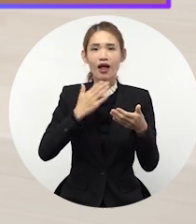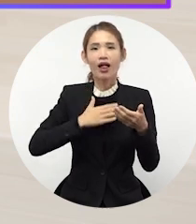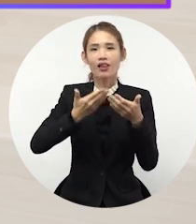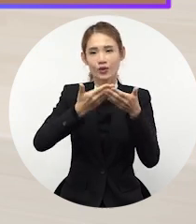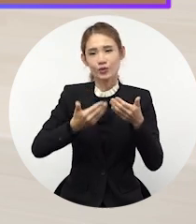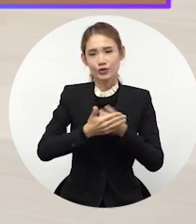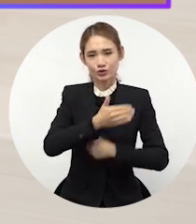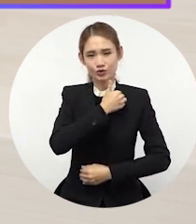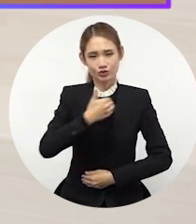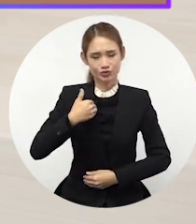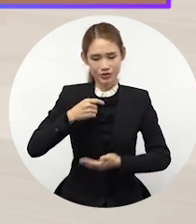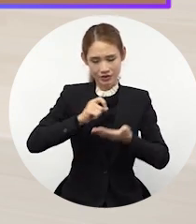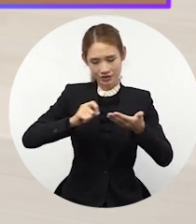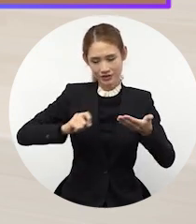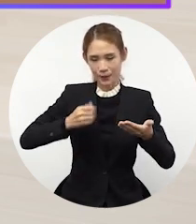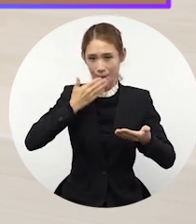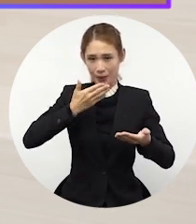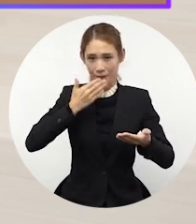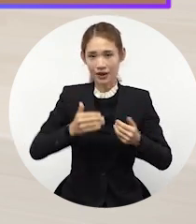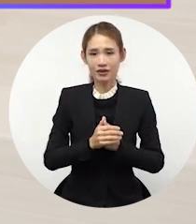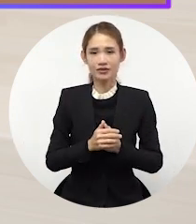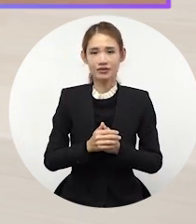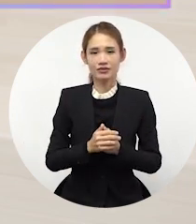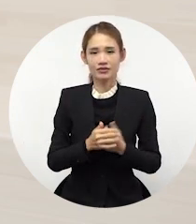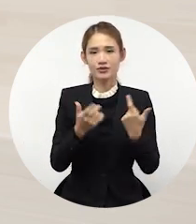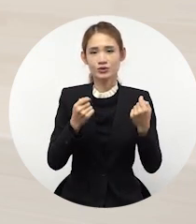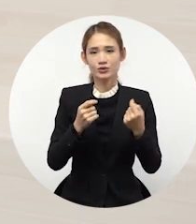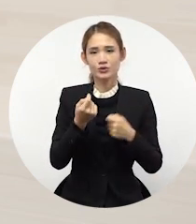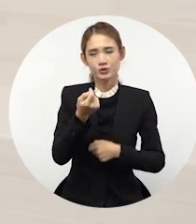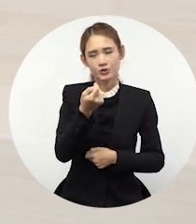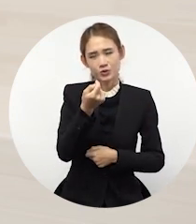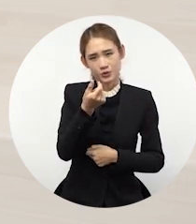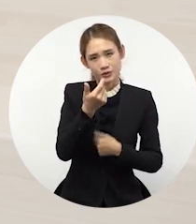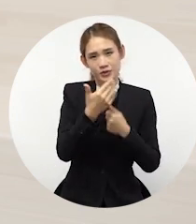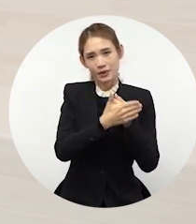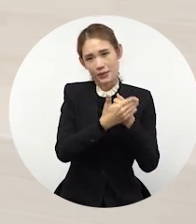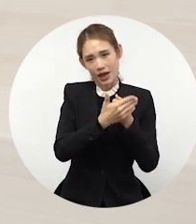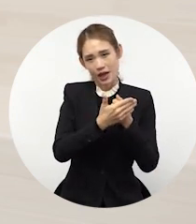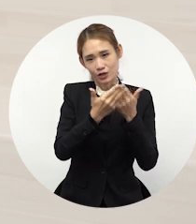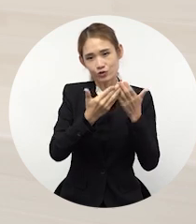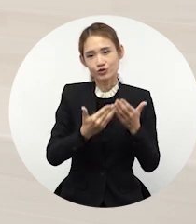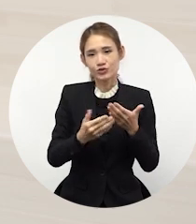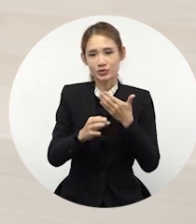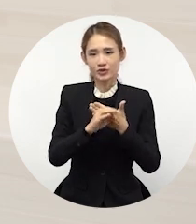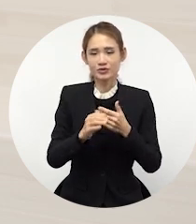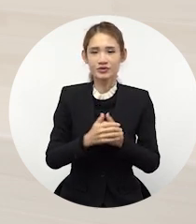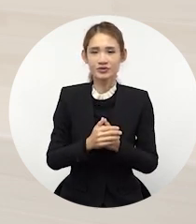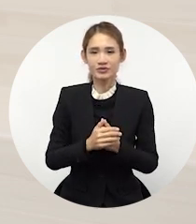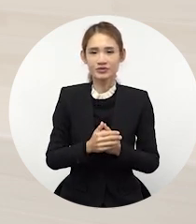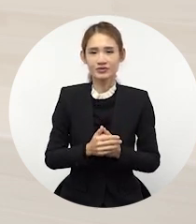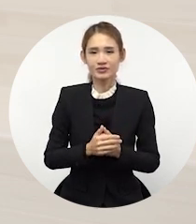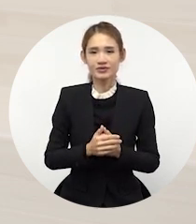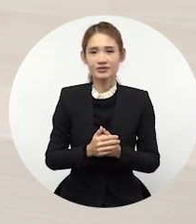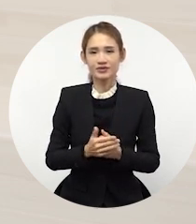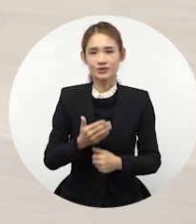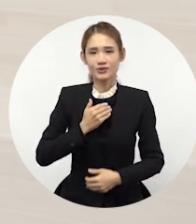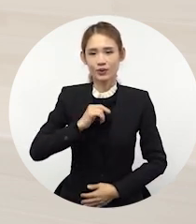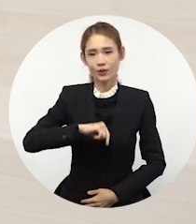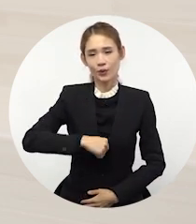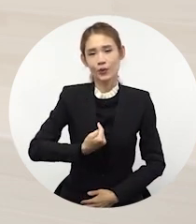서명해야 저희는 하는 충분히 위치를 저희 나타내는 혼자 이름을 모습이 쓸 수 있기 만화로 때문에 보여진다. 그런 약간의 배려가 조금의 강조되어 배려만 나타난다.